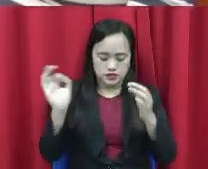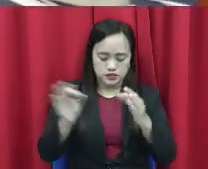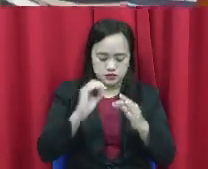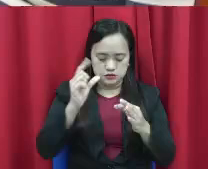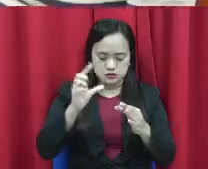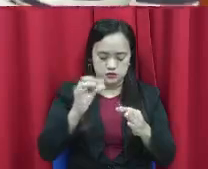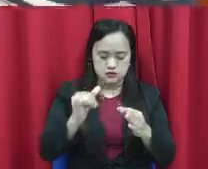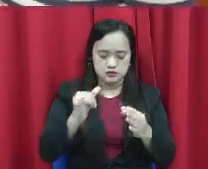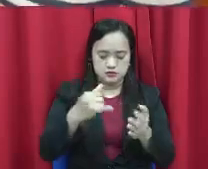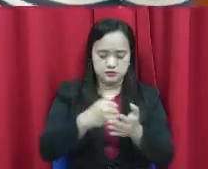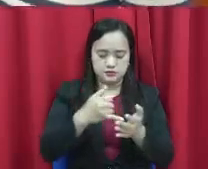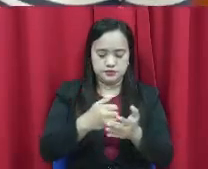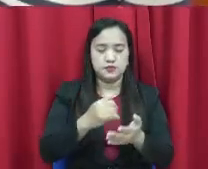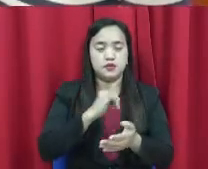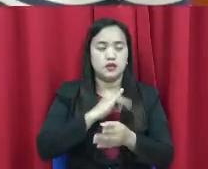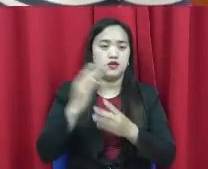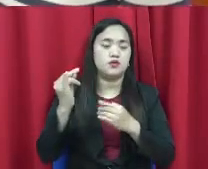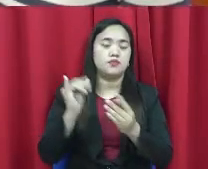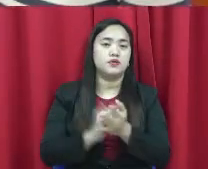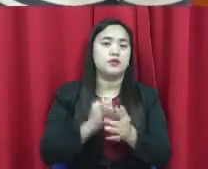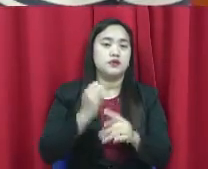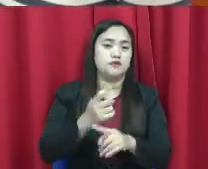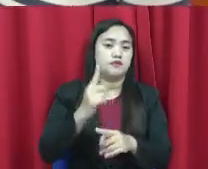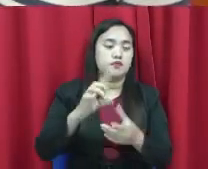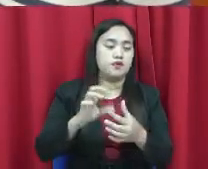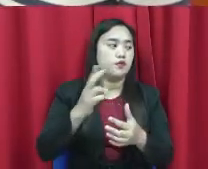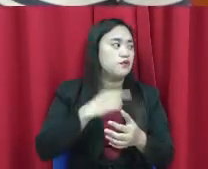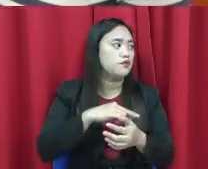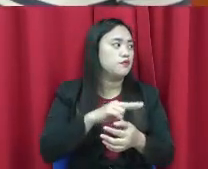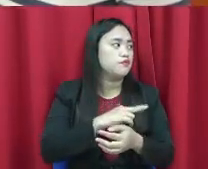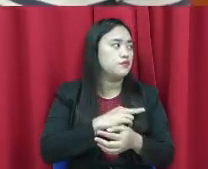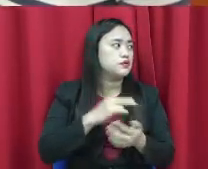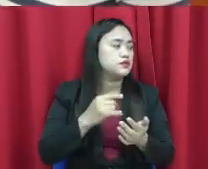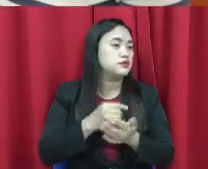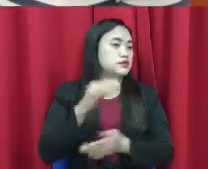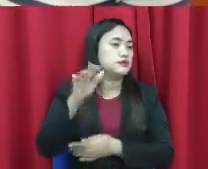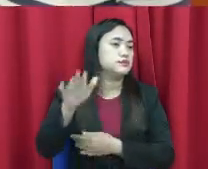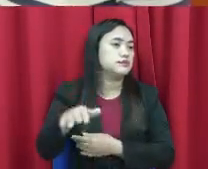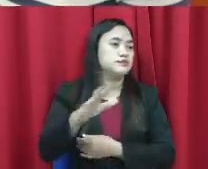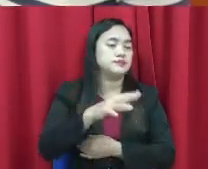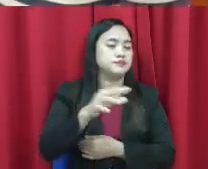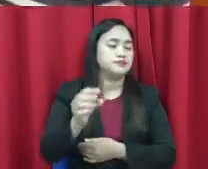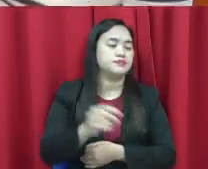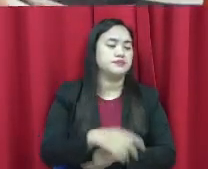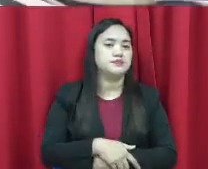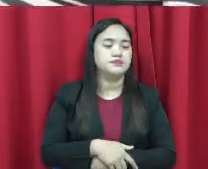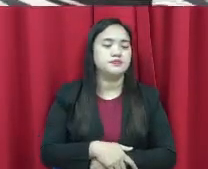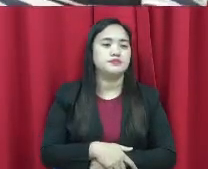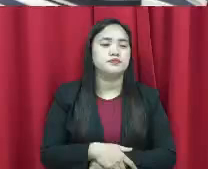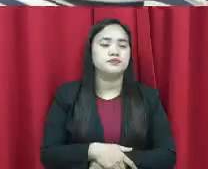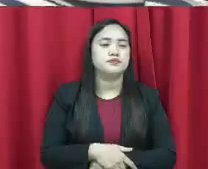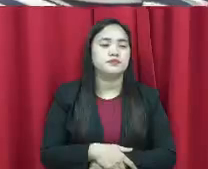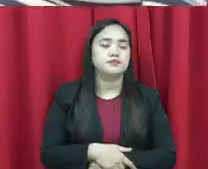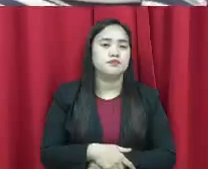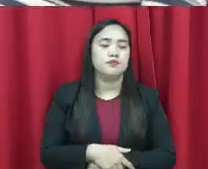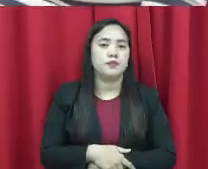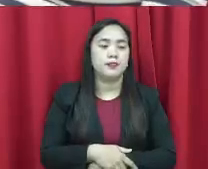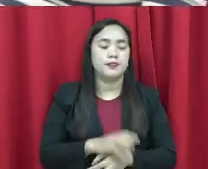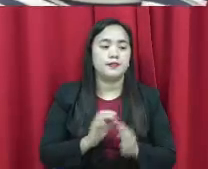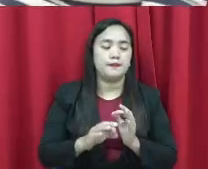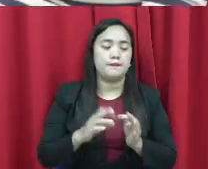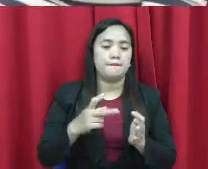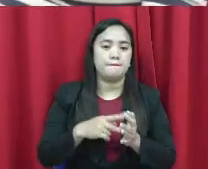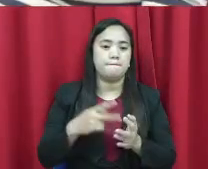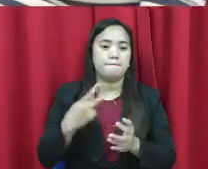amen kaya i hope na sa bawat sa po sa atin ay sa tanghali po na ito ay ah kung naging masaya at